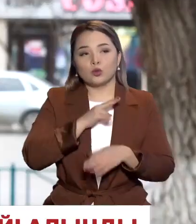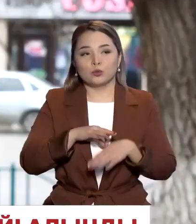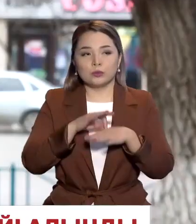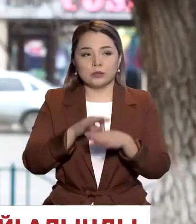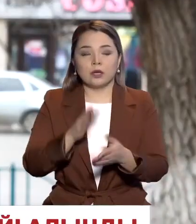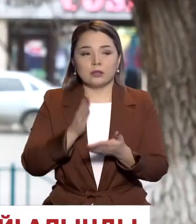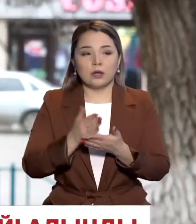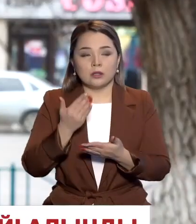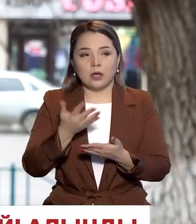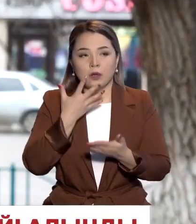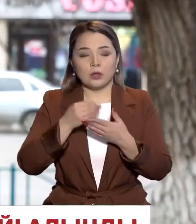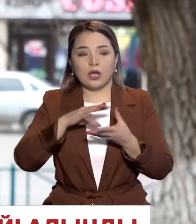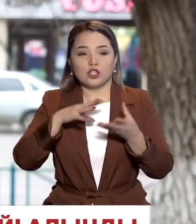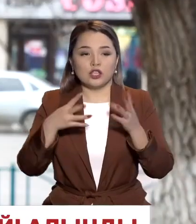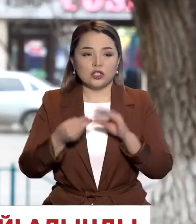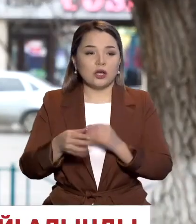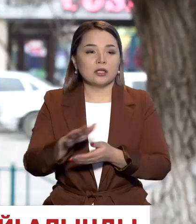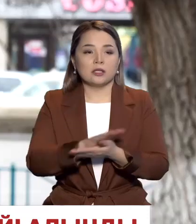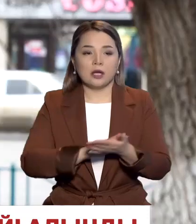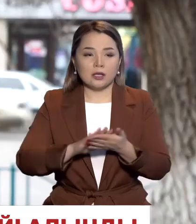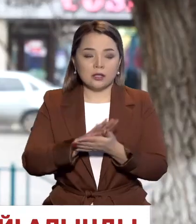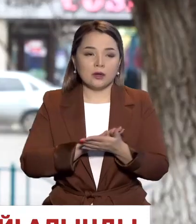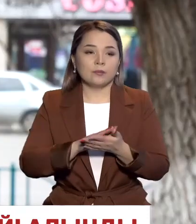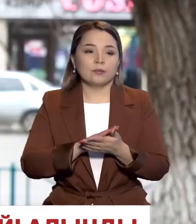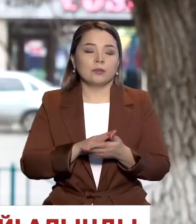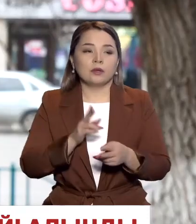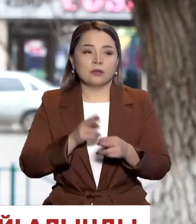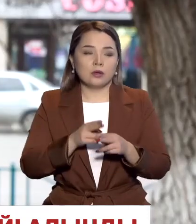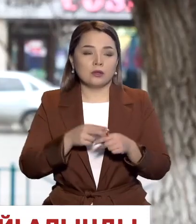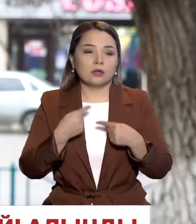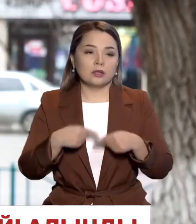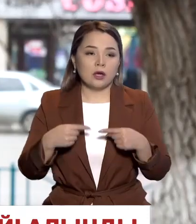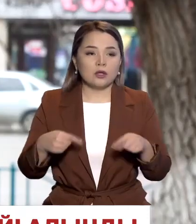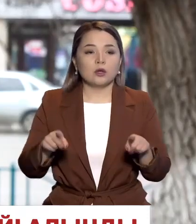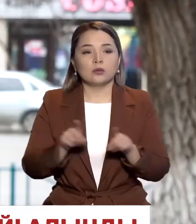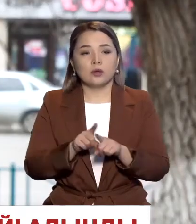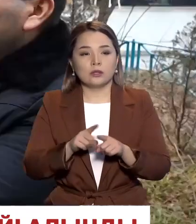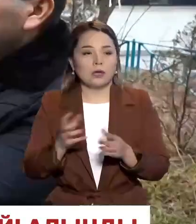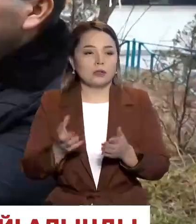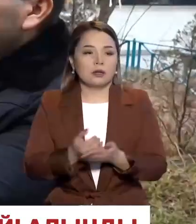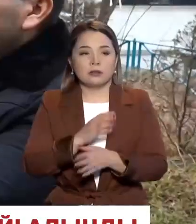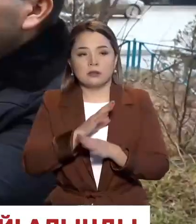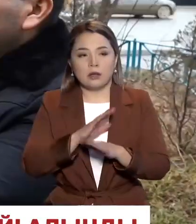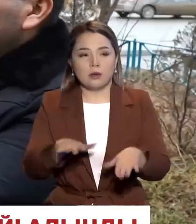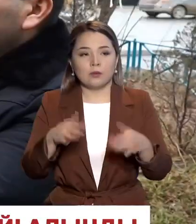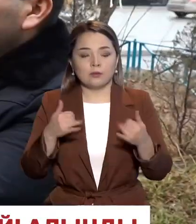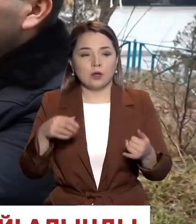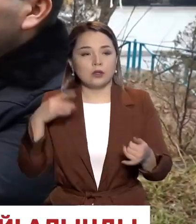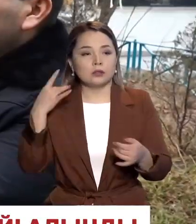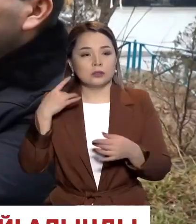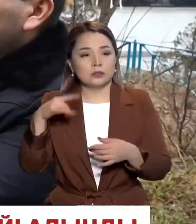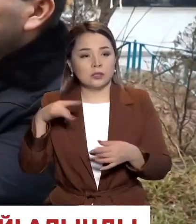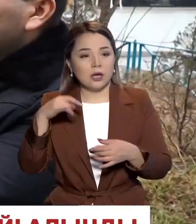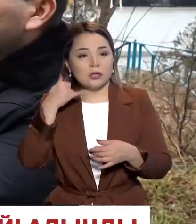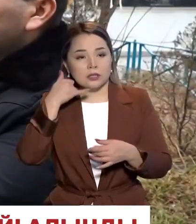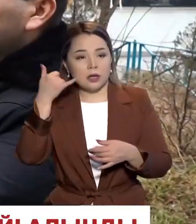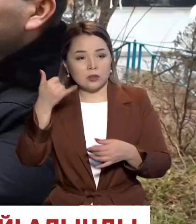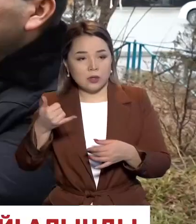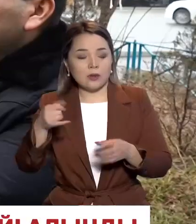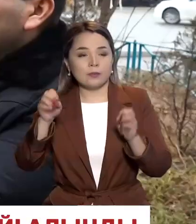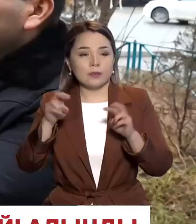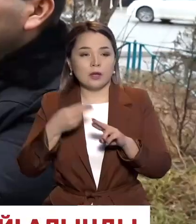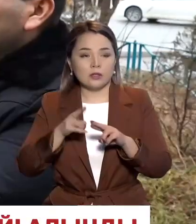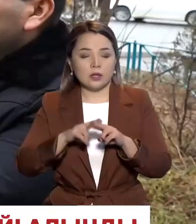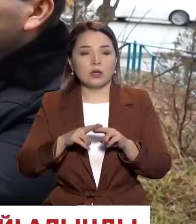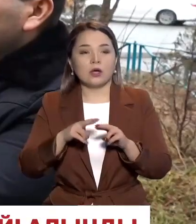жүргізіп, нәтижесінде ешқандай мина, ешқандай заттар табылмады. Қоңырау шалған